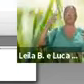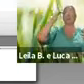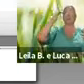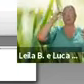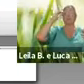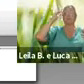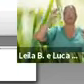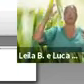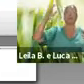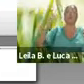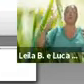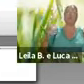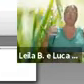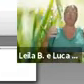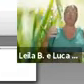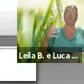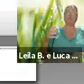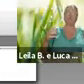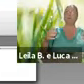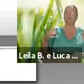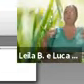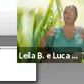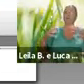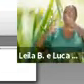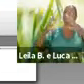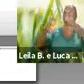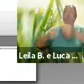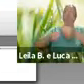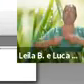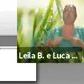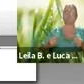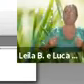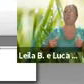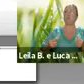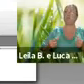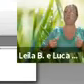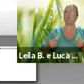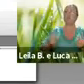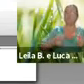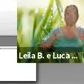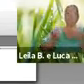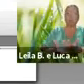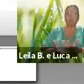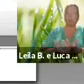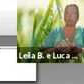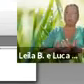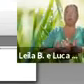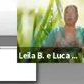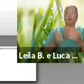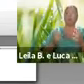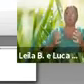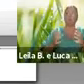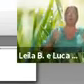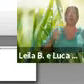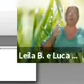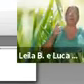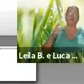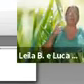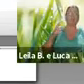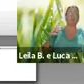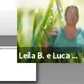così, no? Collegando ognuno, perché abbiamo la nostra conoscenza di gruppo, siamo un gruppo e come